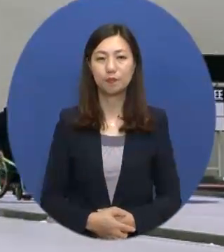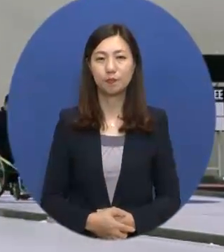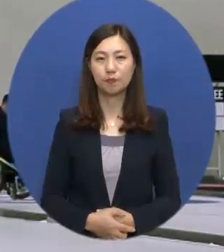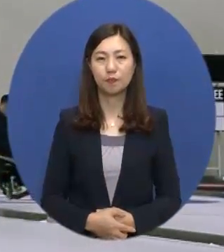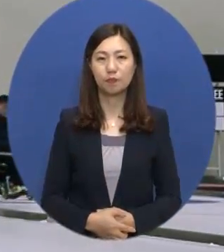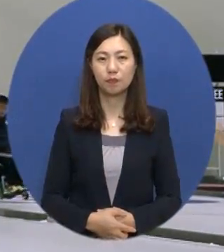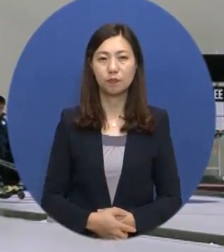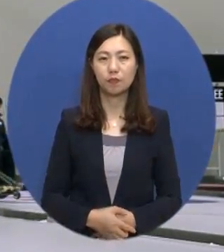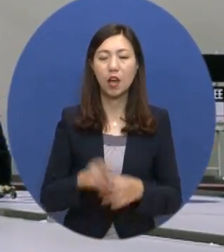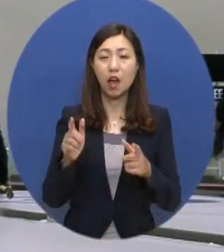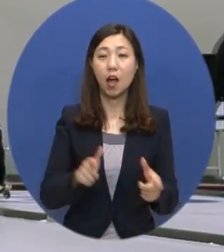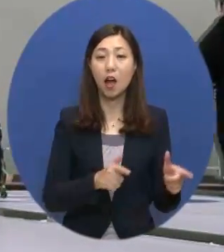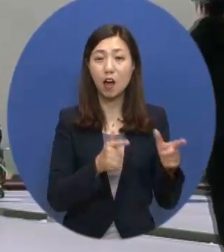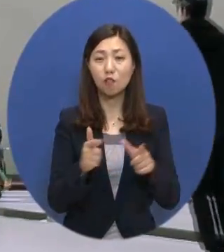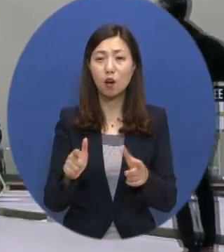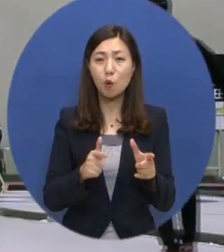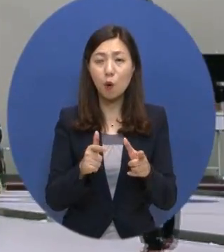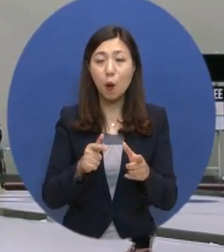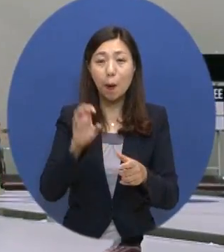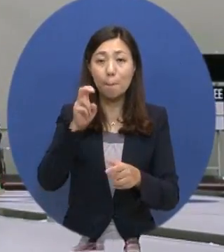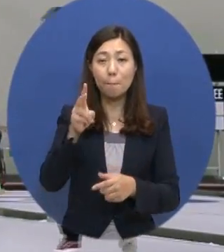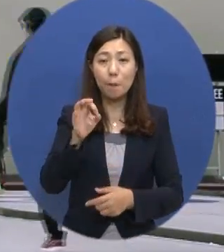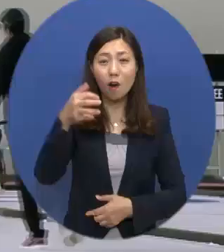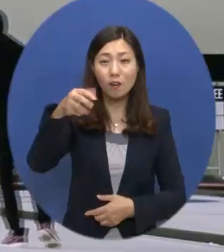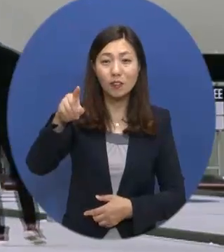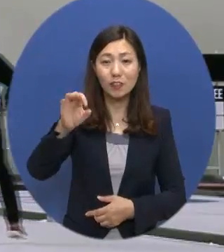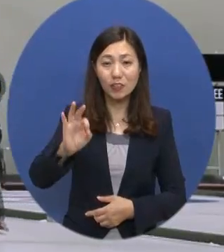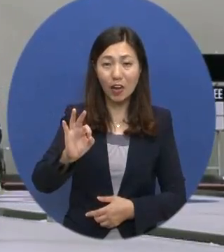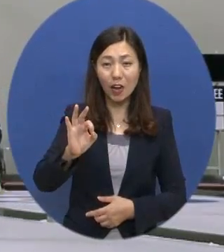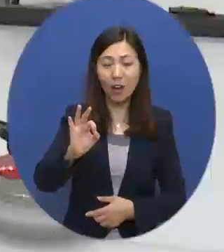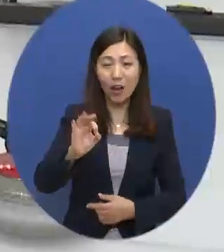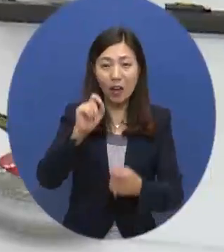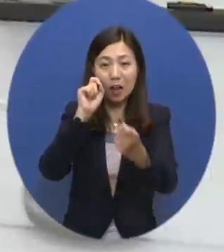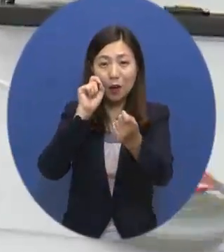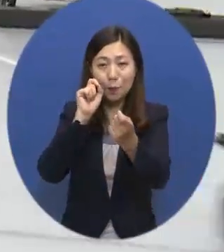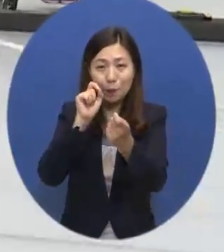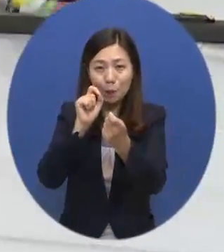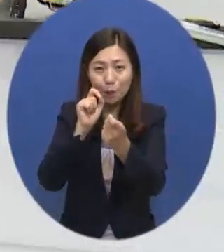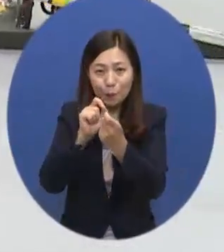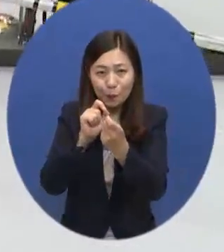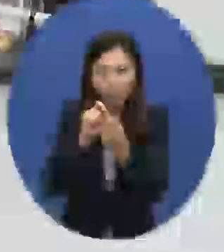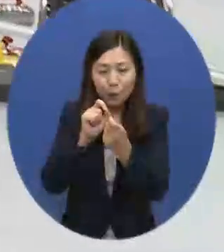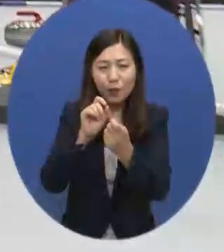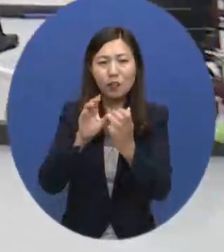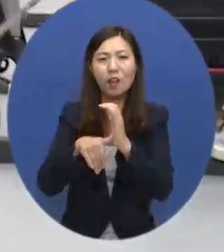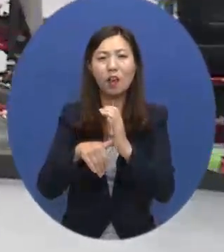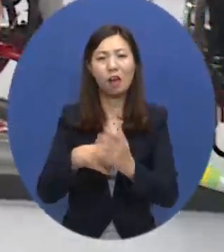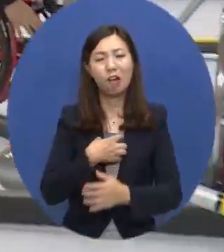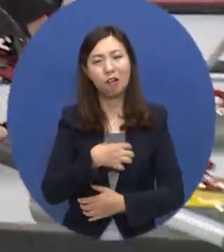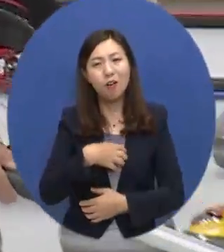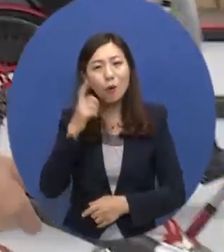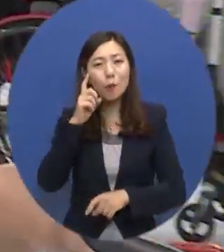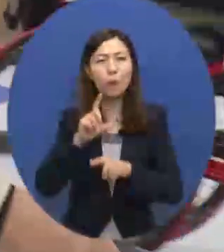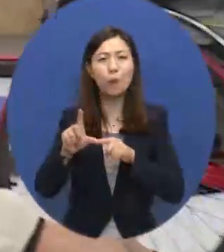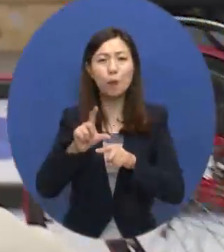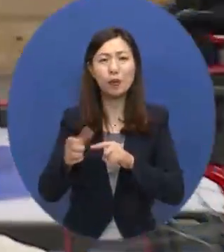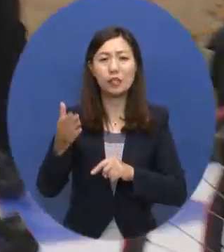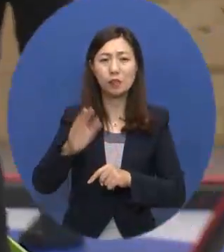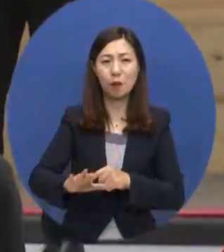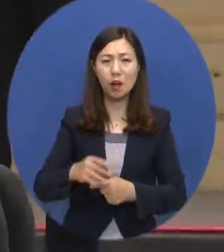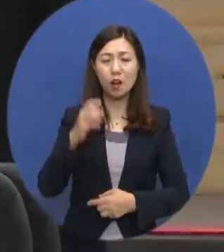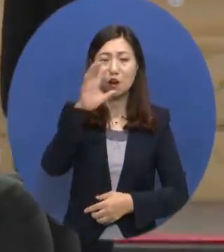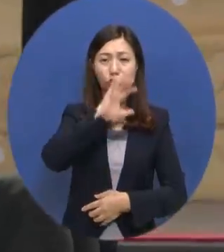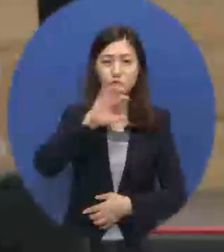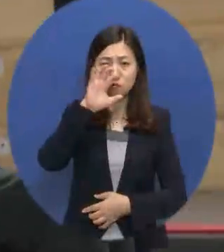하루하루 평창으로 가는 숫자가 줄어들 때마다 쌓여가는 걱정과 고민. 하지만 훈련하는 동안만큼은